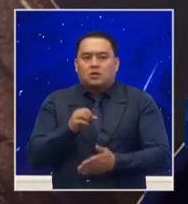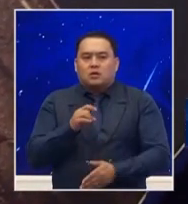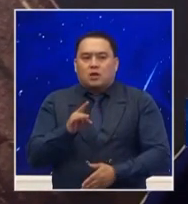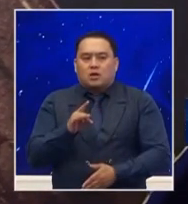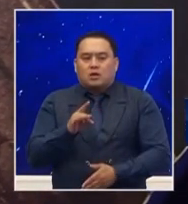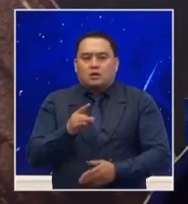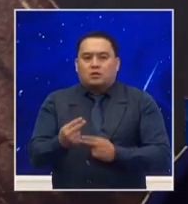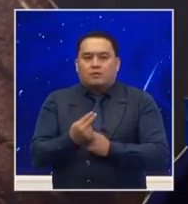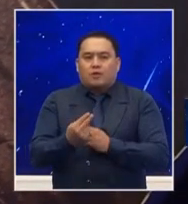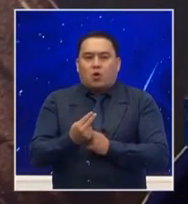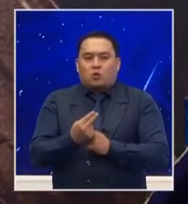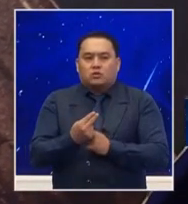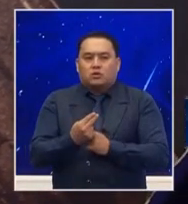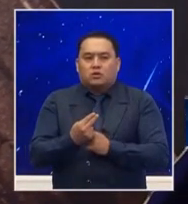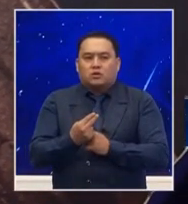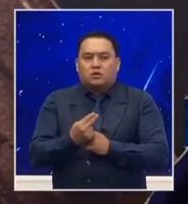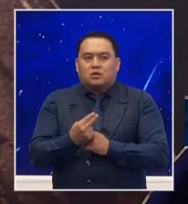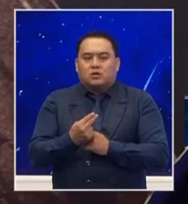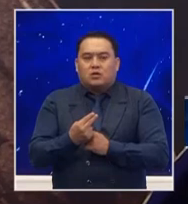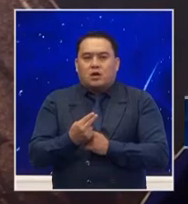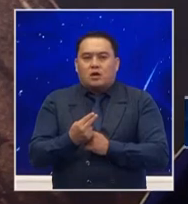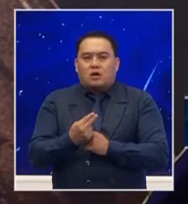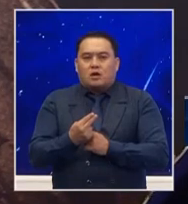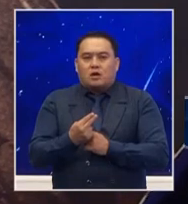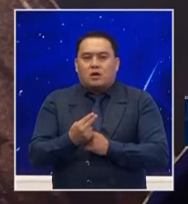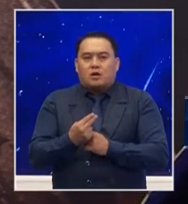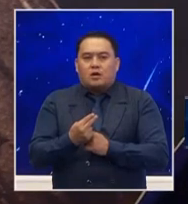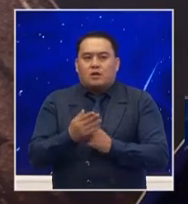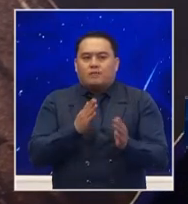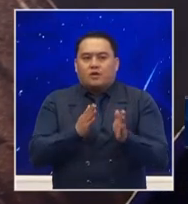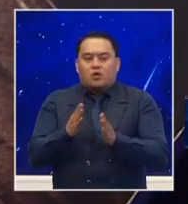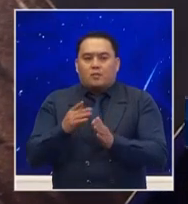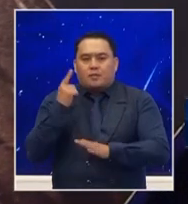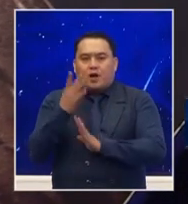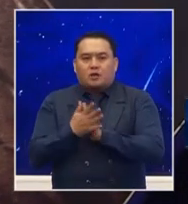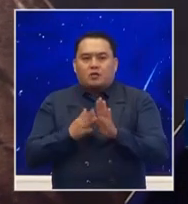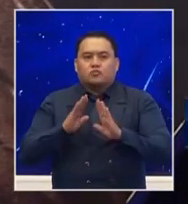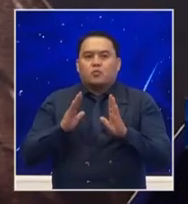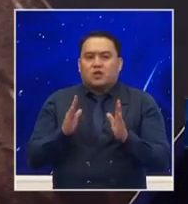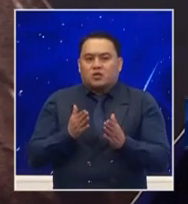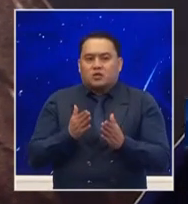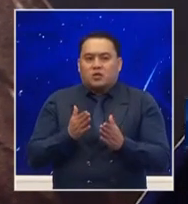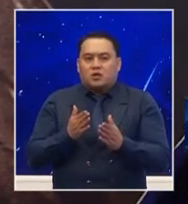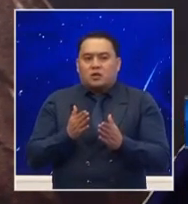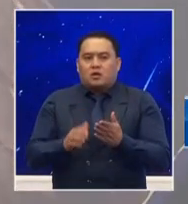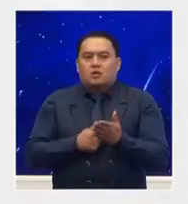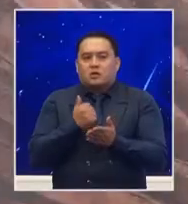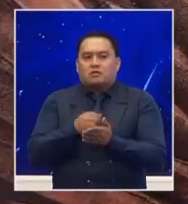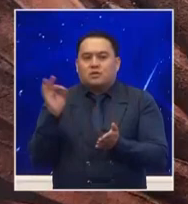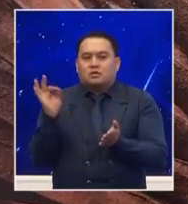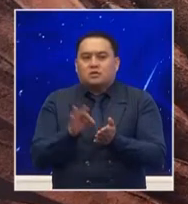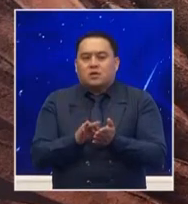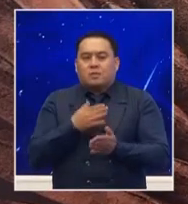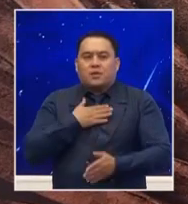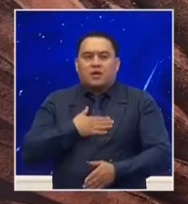говорил, если телевизор, говорит, звук отключишь, и тогда по этому видеоряду, если все понятно, что происходит, вот это вот главная цель.